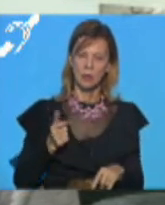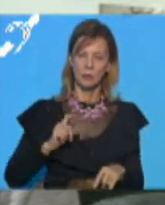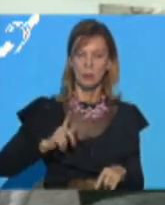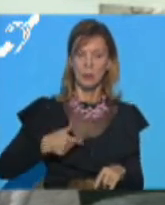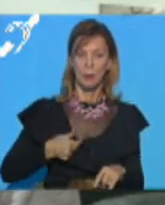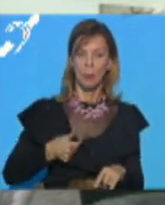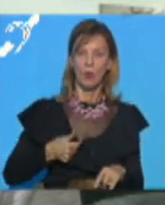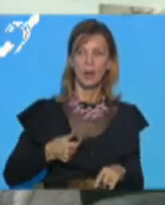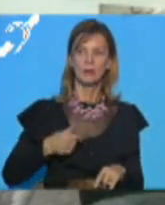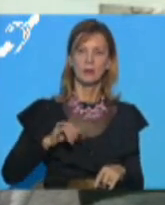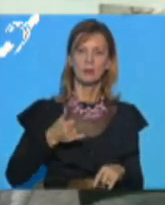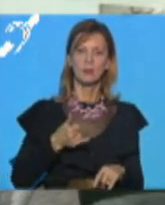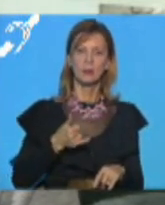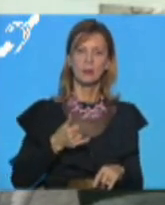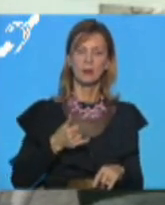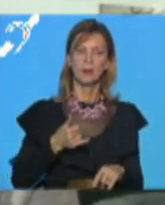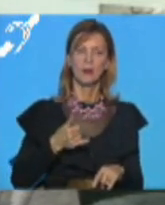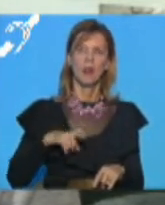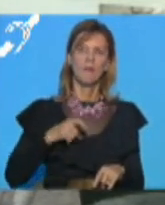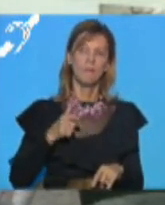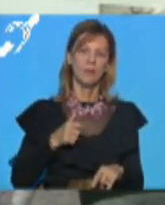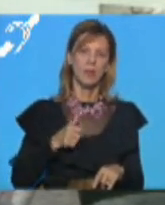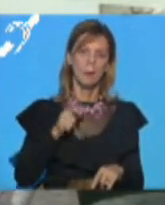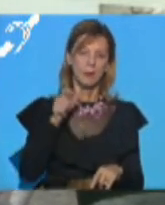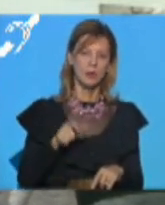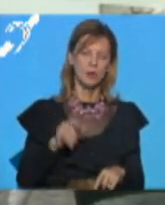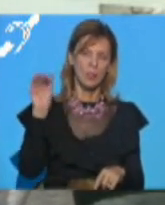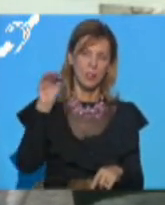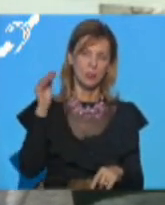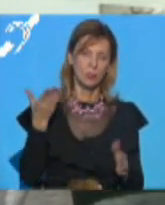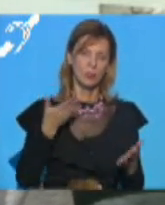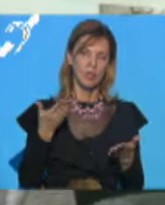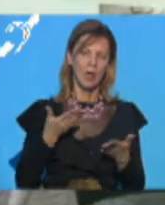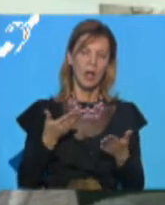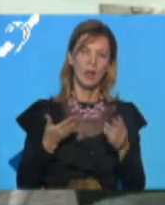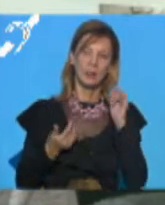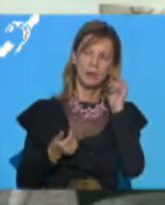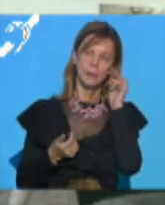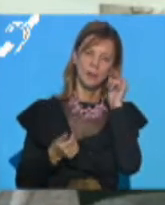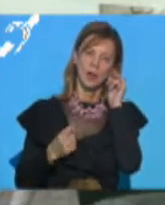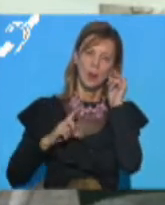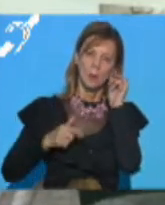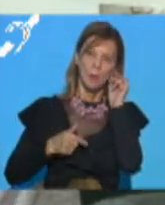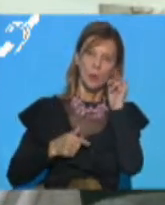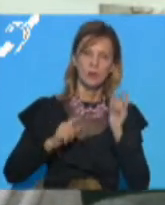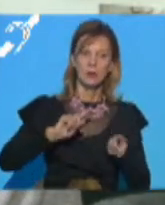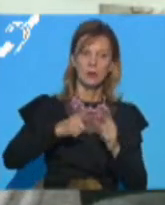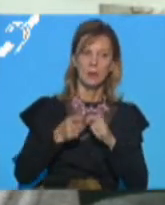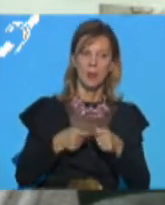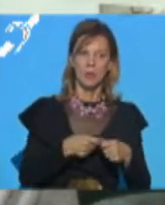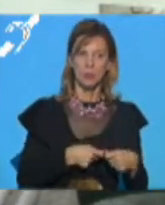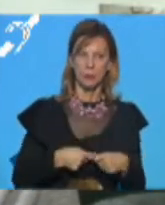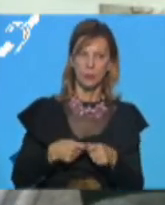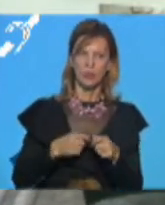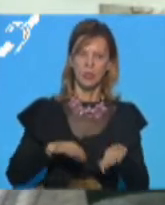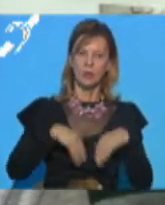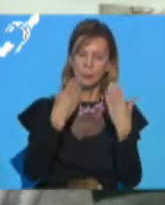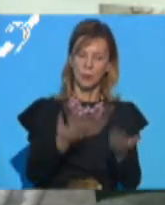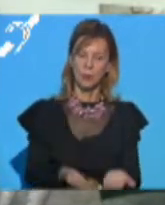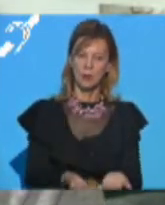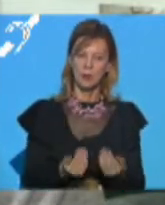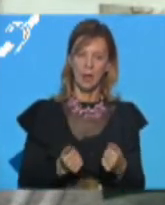poată să devină persoane adulte care, la rândul lor, pot întoarce societății și